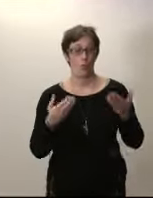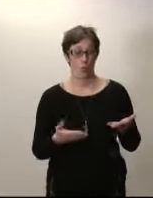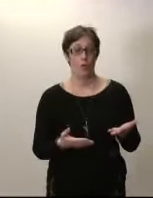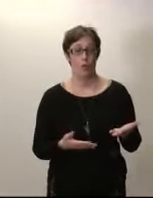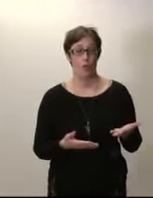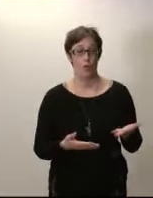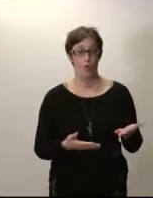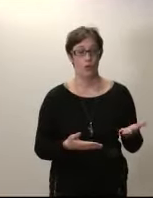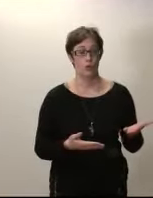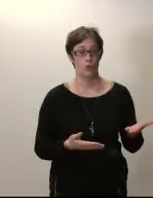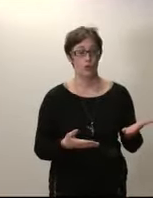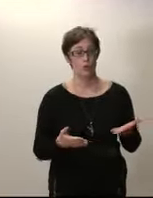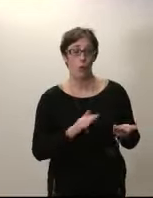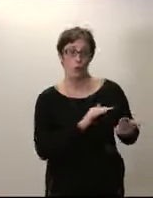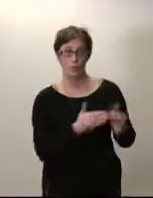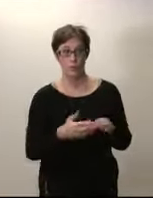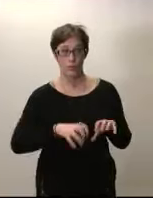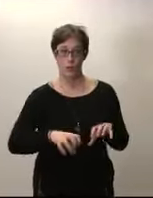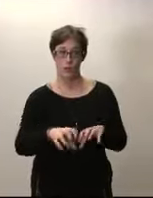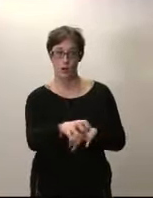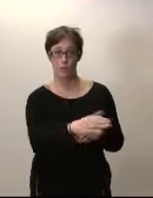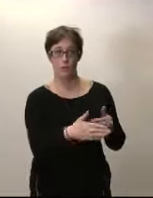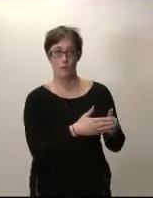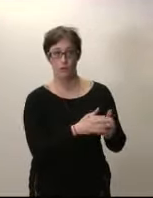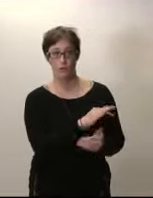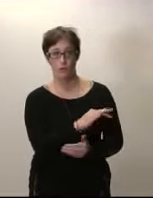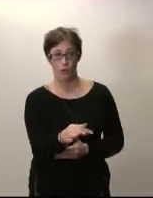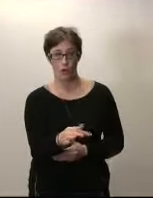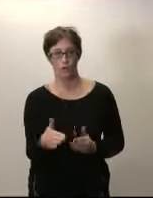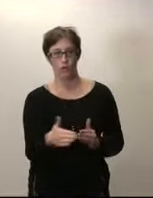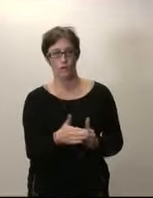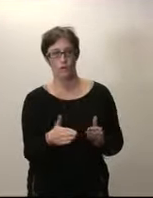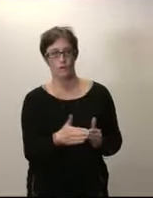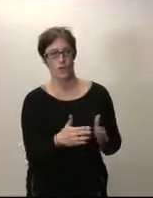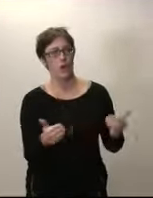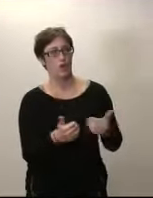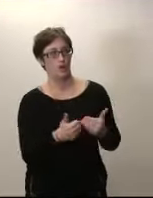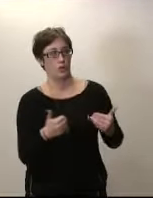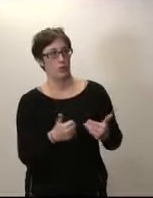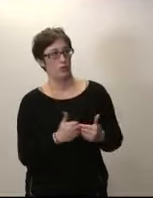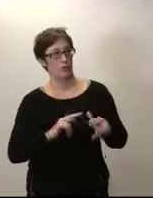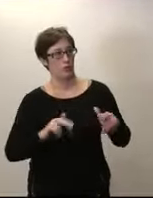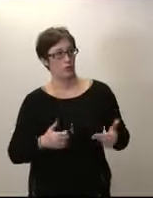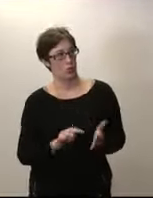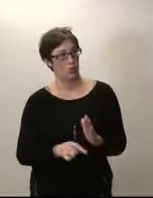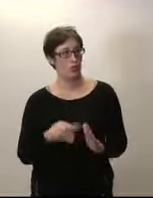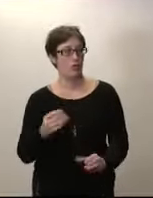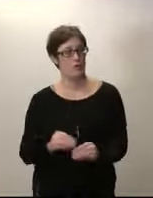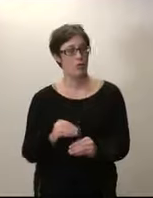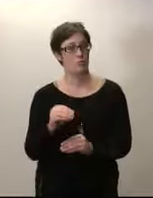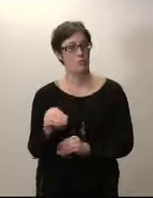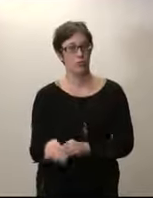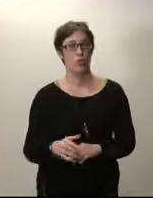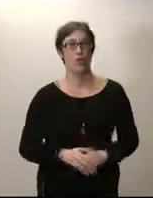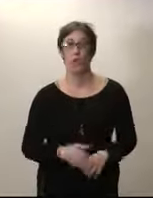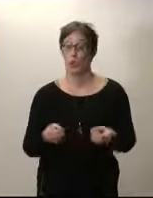de la communauté d'agglomération Porte de France Thionville tendant au renouvellement de cette convention. Cette convention sera